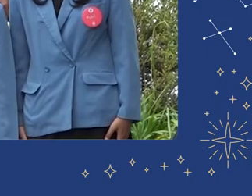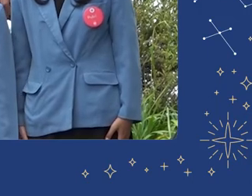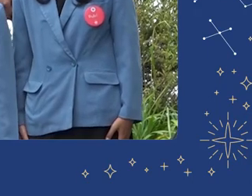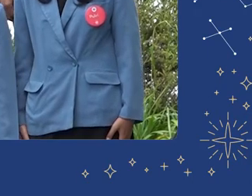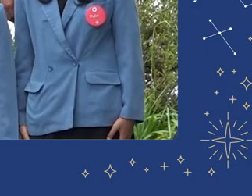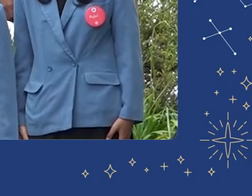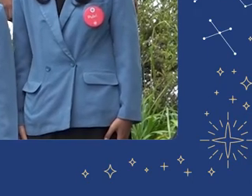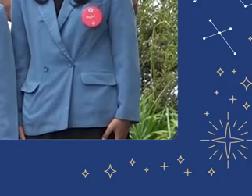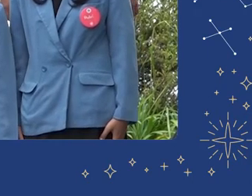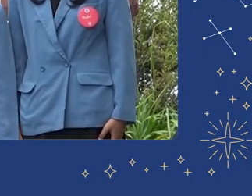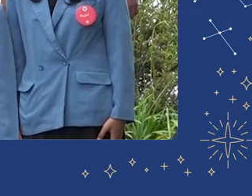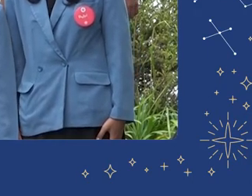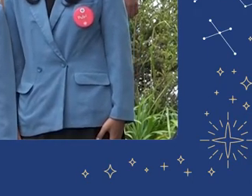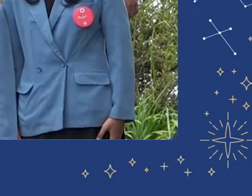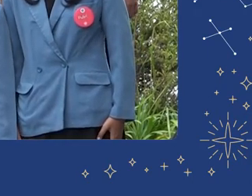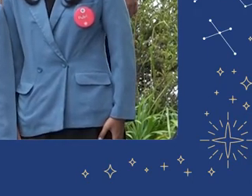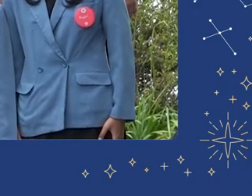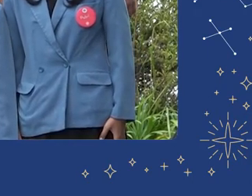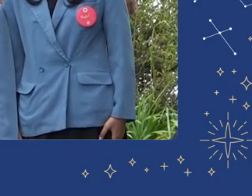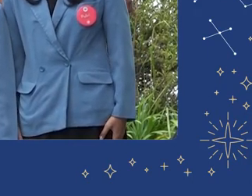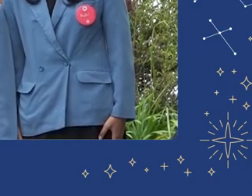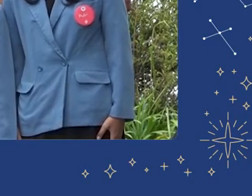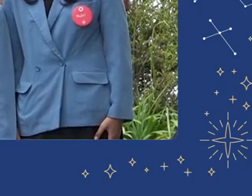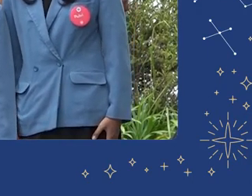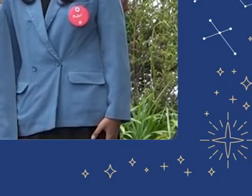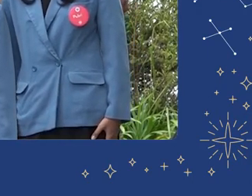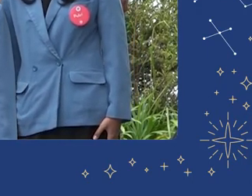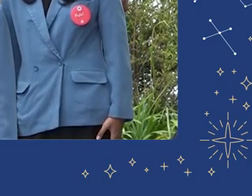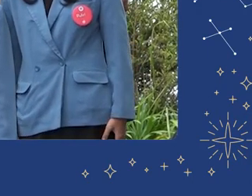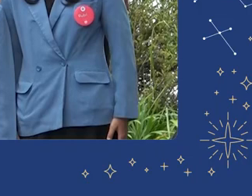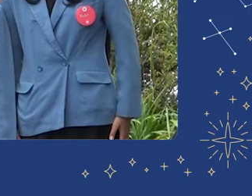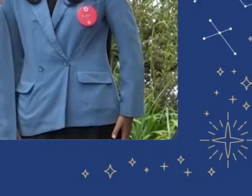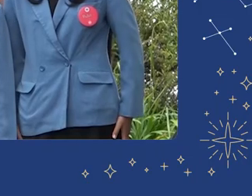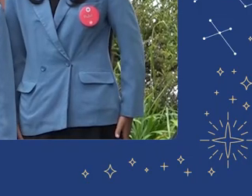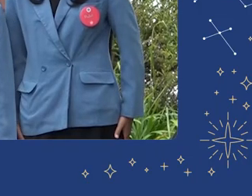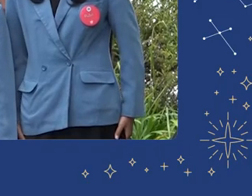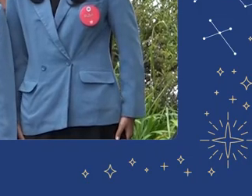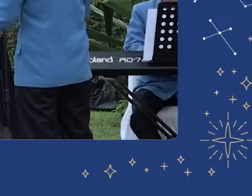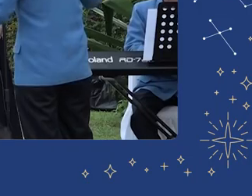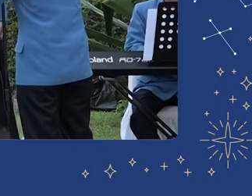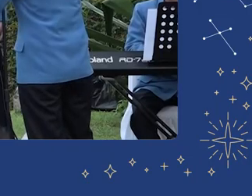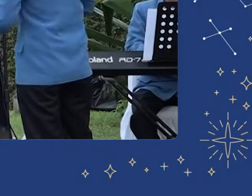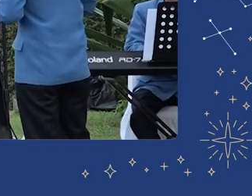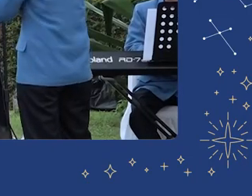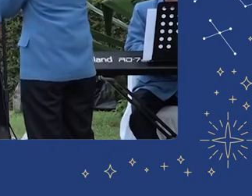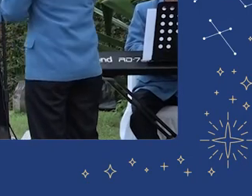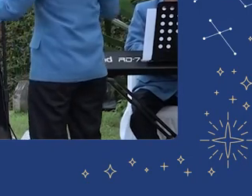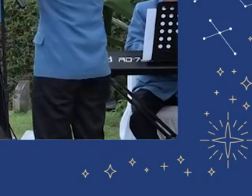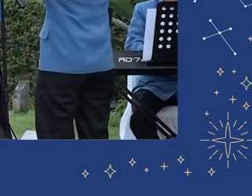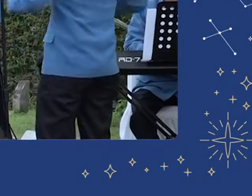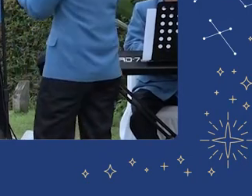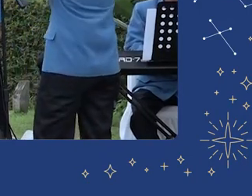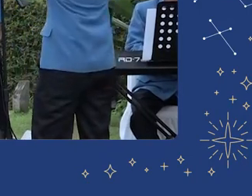pagi hey hey Apa kabar kawan siapkah kau untuk melangkah ke masa